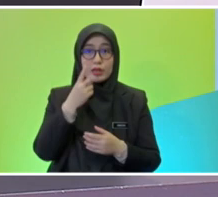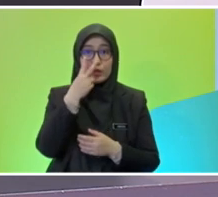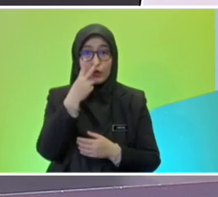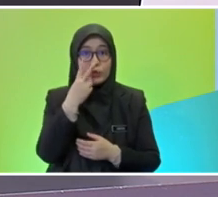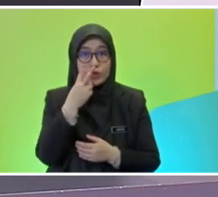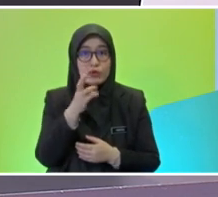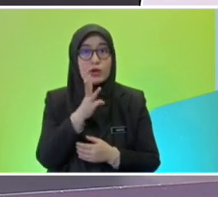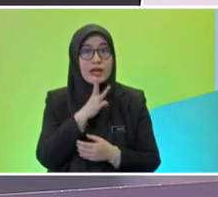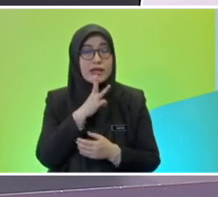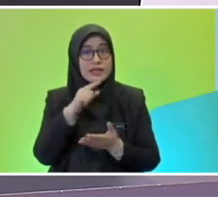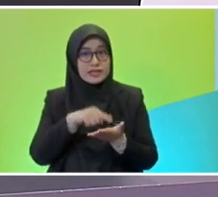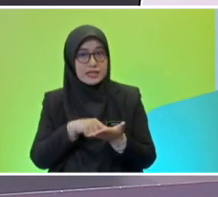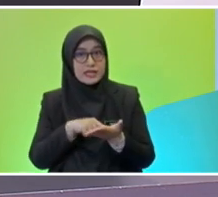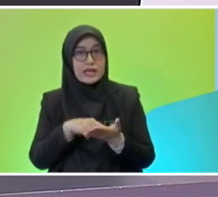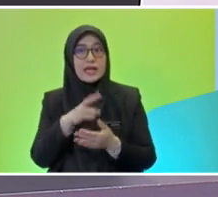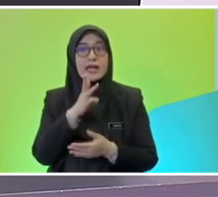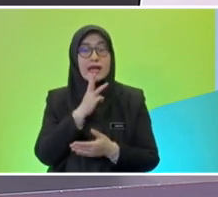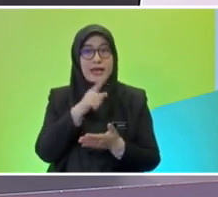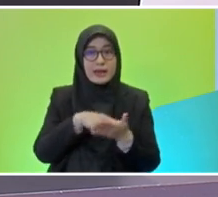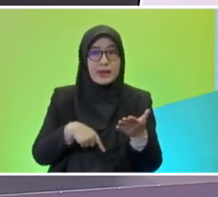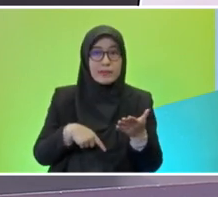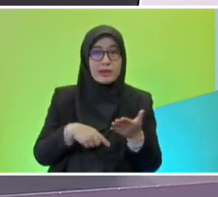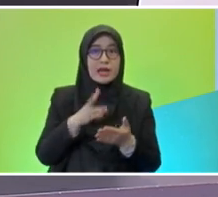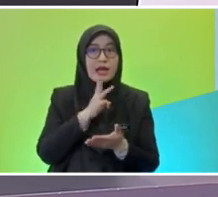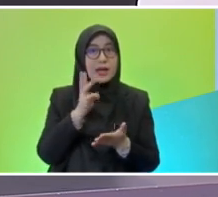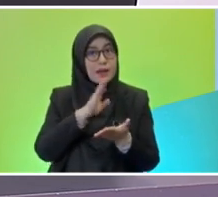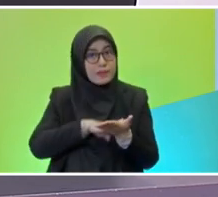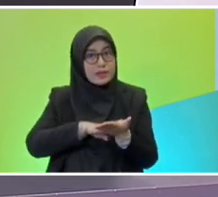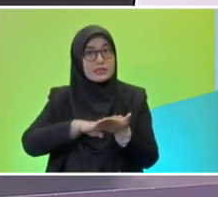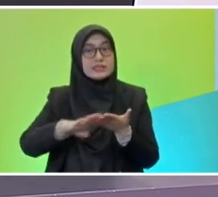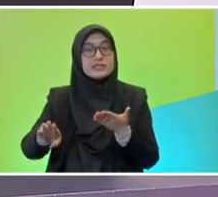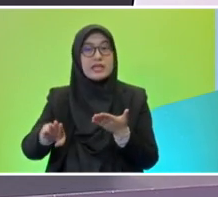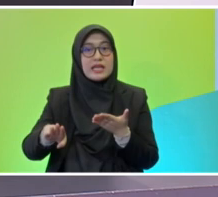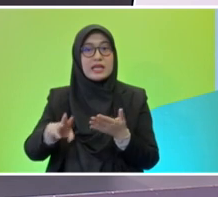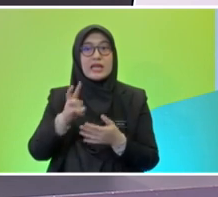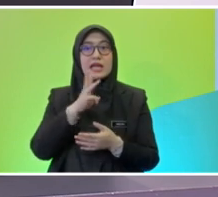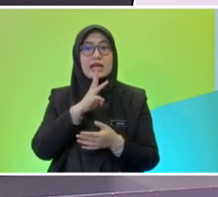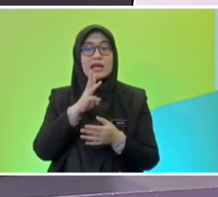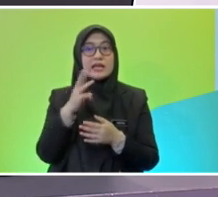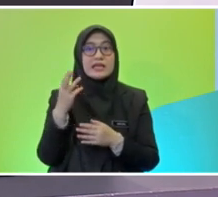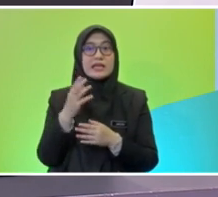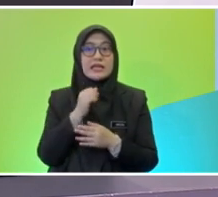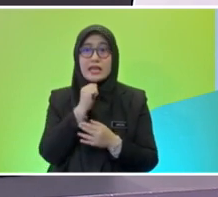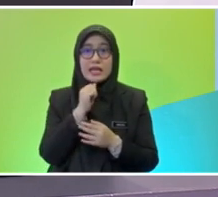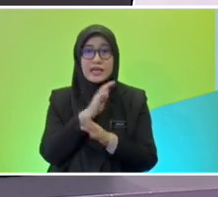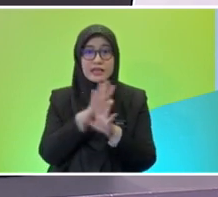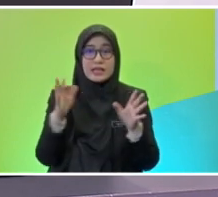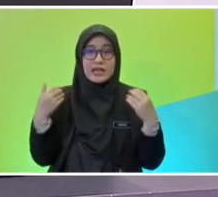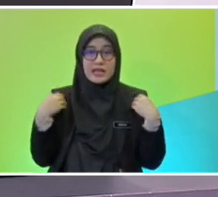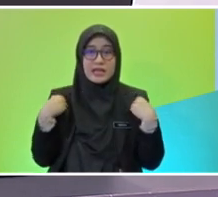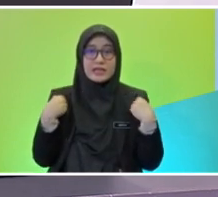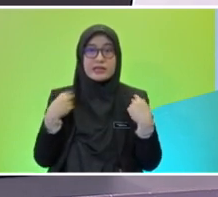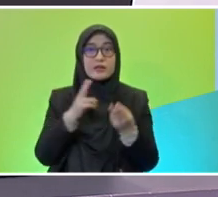air bersih ini air bersih air yang ayam jago perubahan pada warna